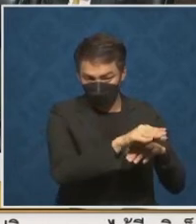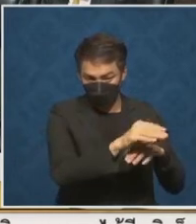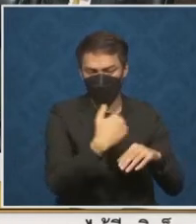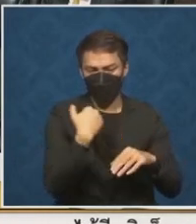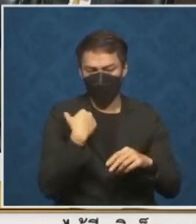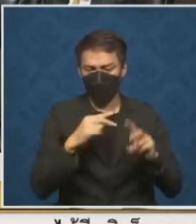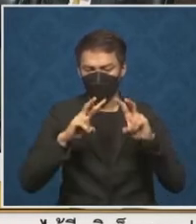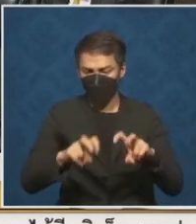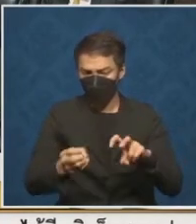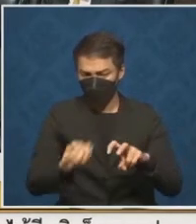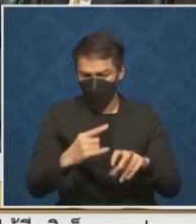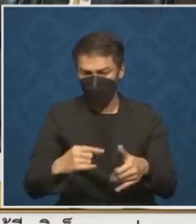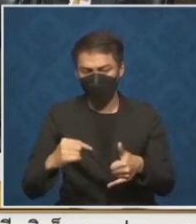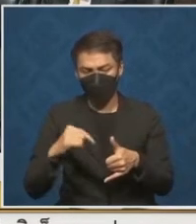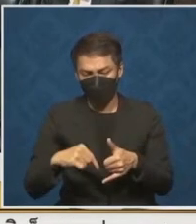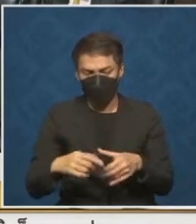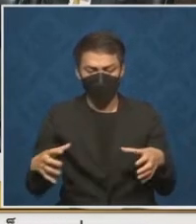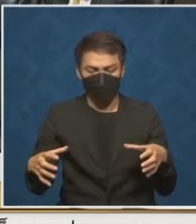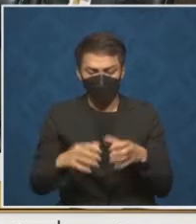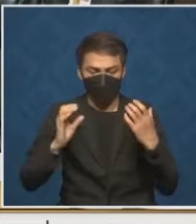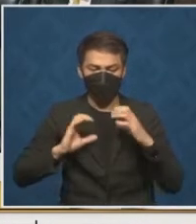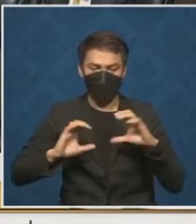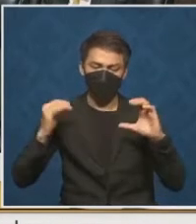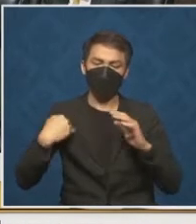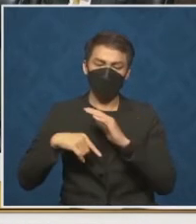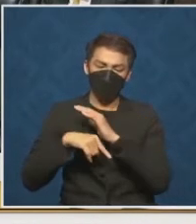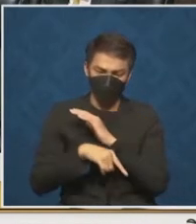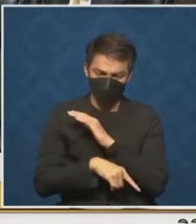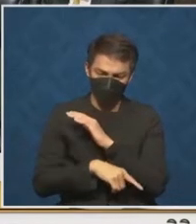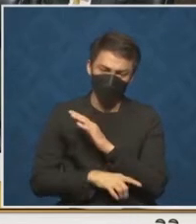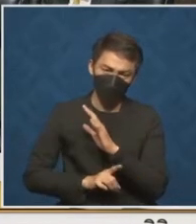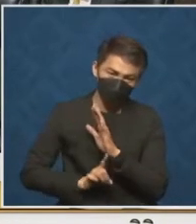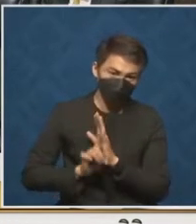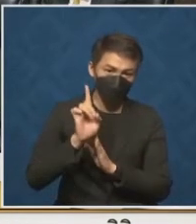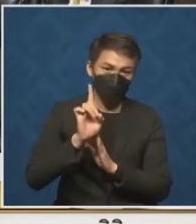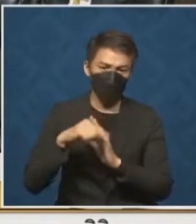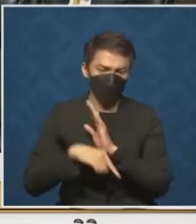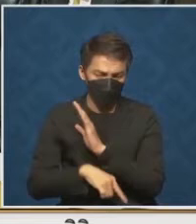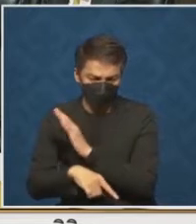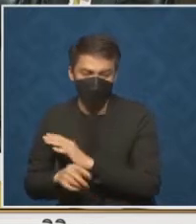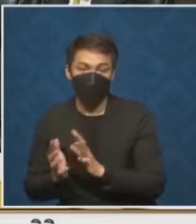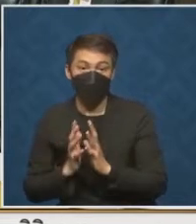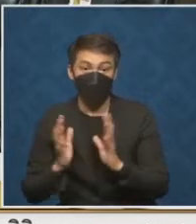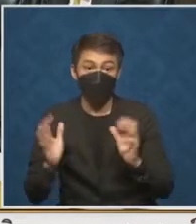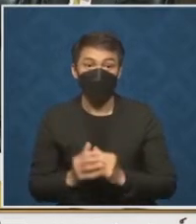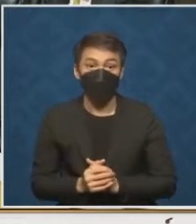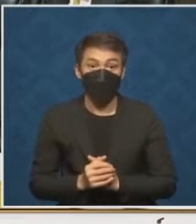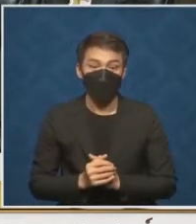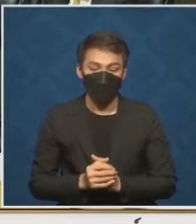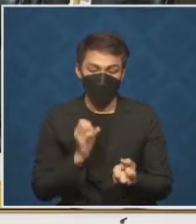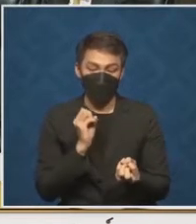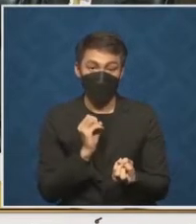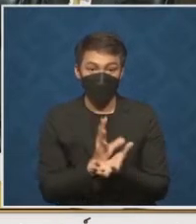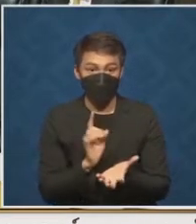นี้มีการทุจริตสูงมากจะส่งผลทำให้อัตตับอันดับการ